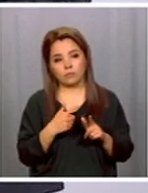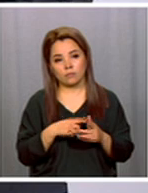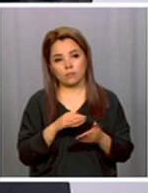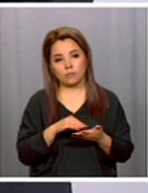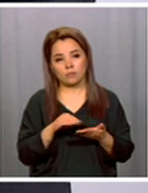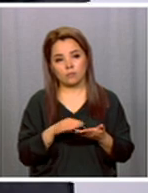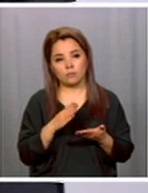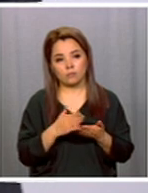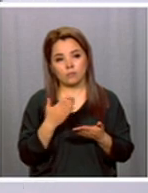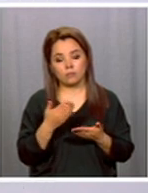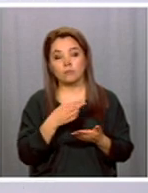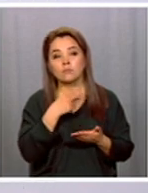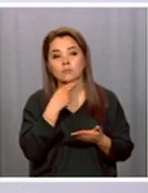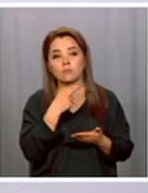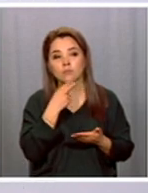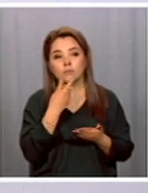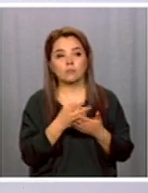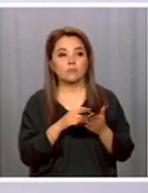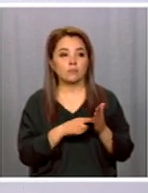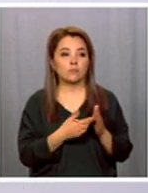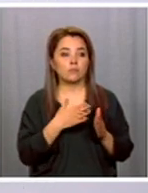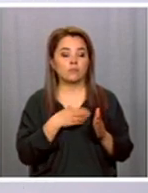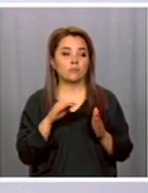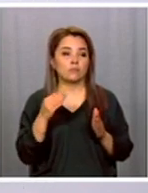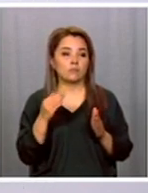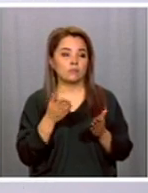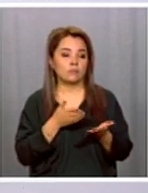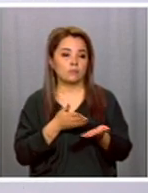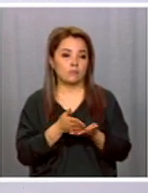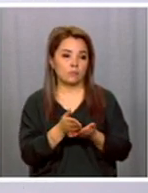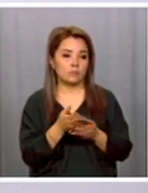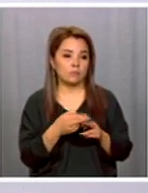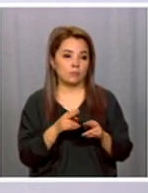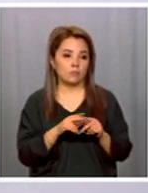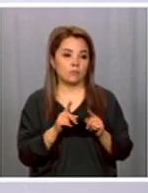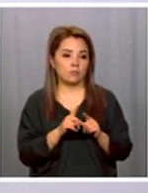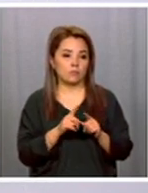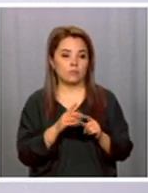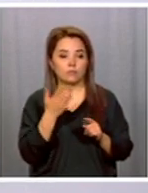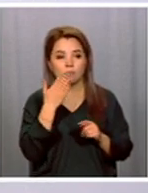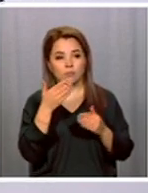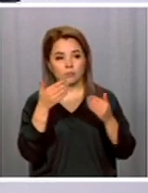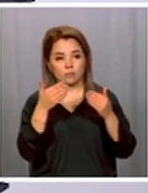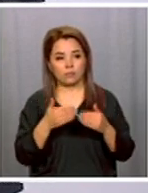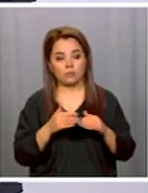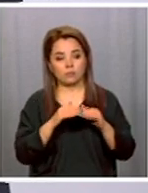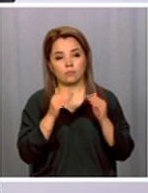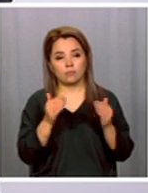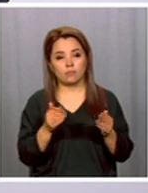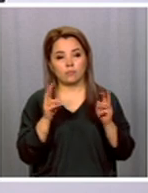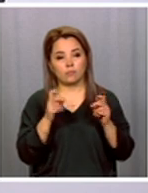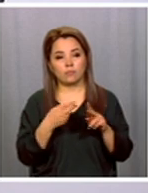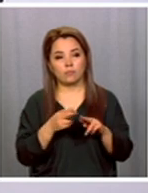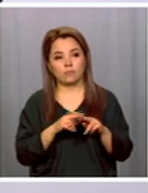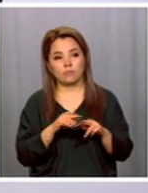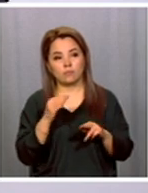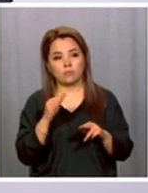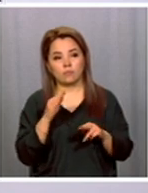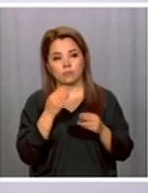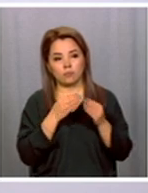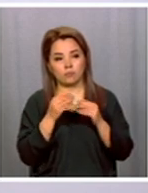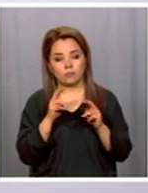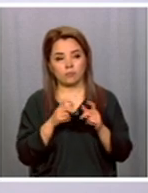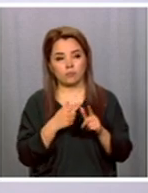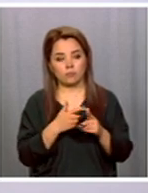белгілейміз. Байқасаңыздар, мына нүкте бізде F ол осы ой сайнаның фокусы болып есептеледі екен. Енді оның